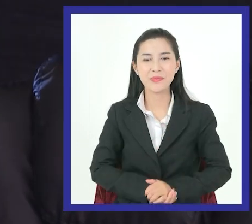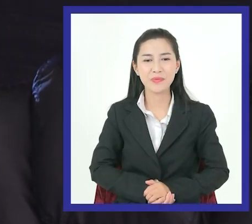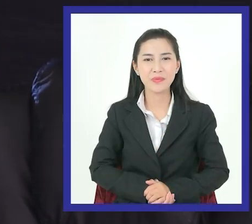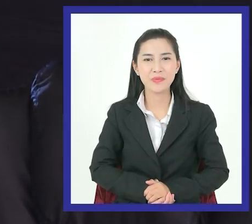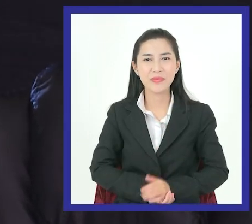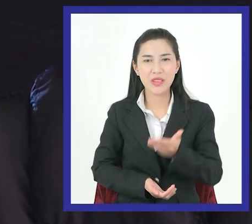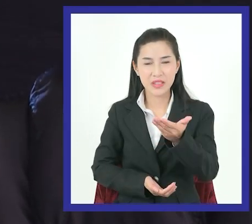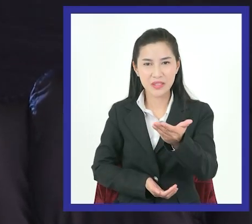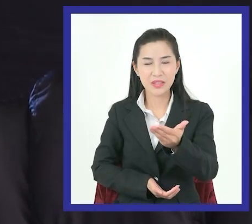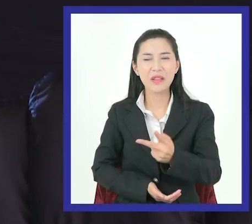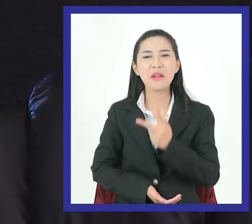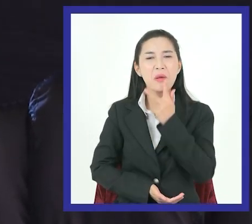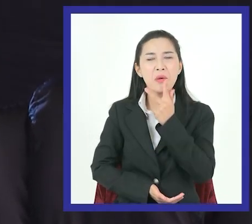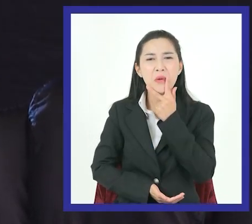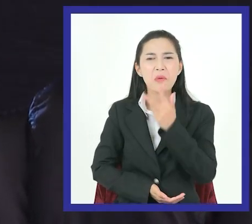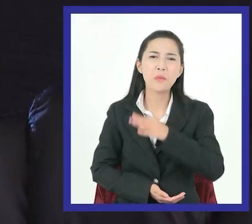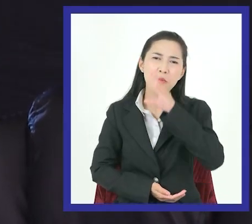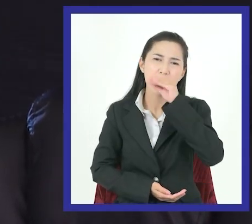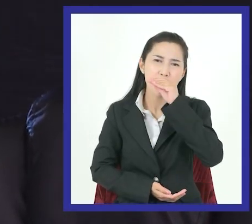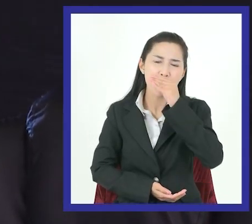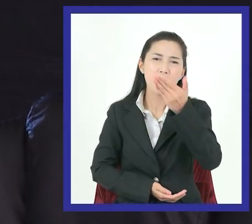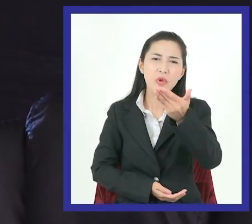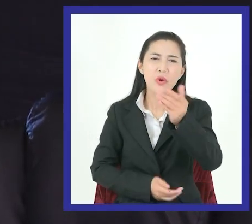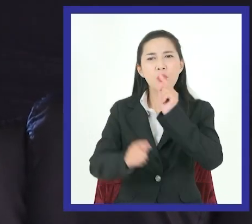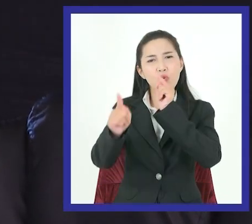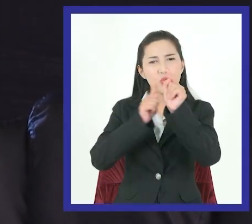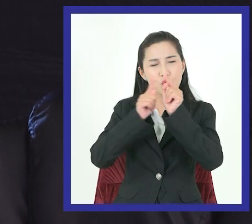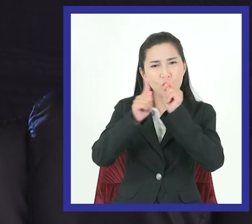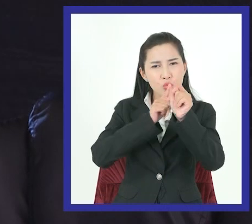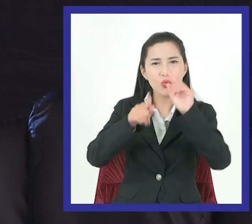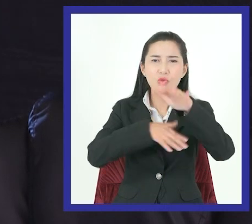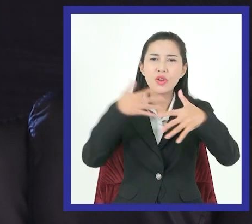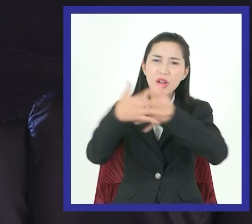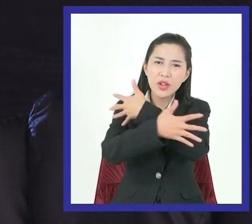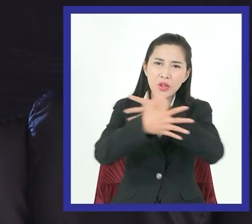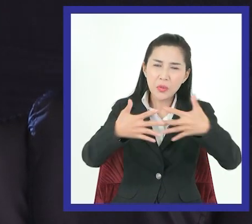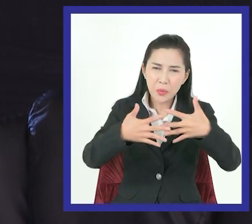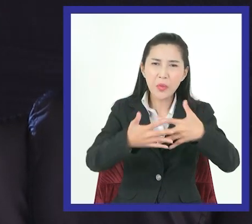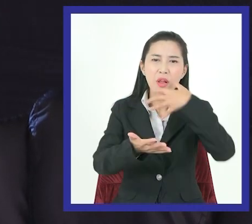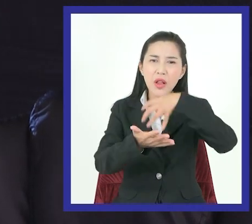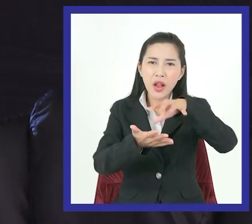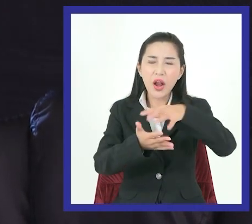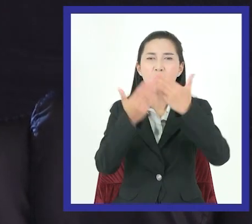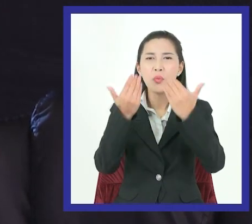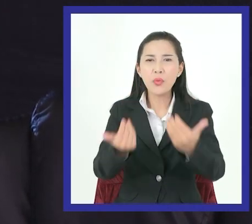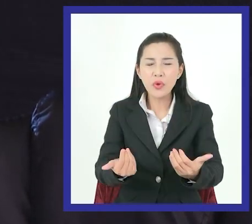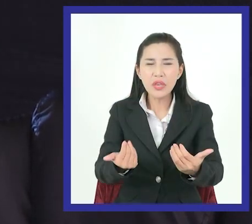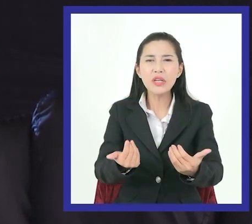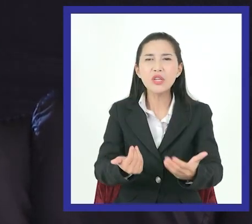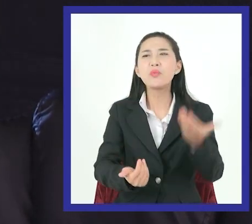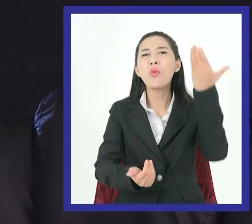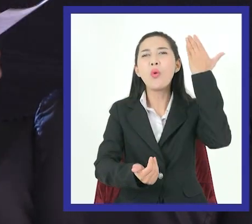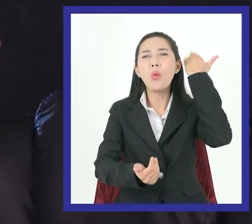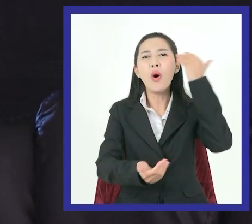ตามที่ท่านอนุเธียรท่านพูดถึงเรื่องมาคุยเลยนะครับบอกนโยบายที่ท่านแถลงวันเนี้เนี่ยแถลงเสร็จไปตั้งแต่เมื่อวานนี้